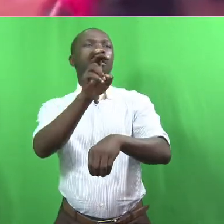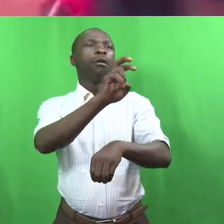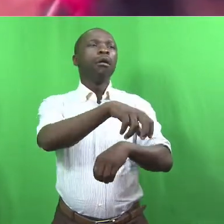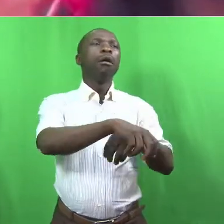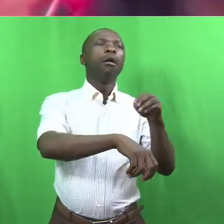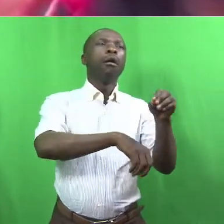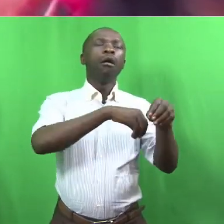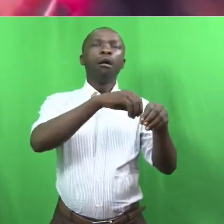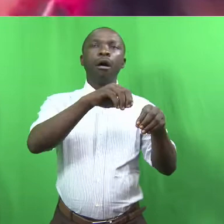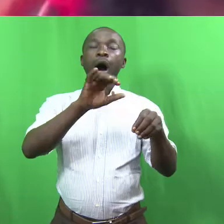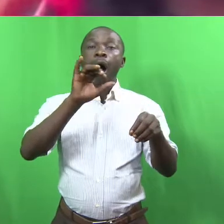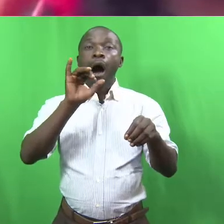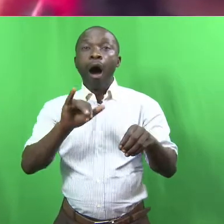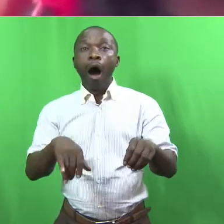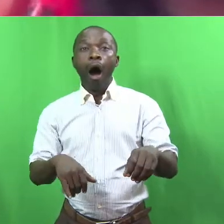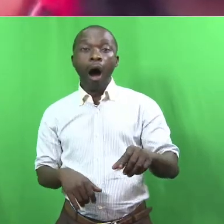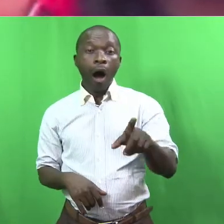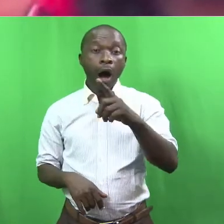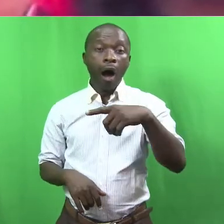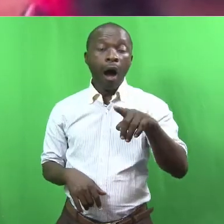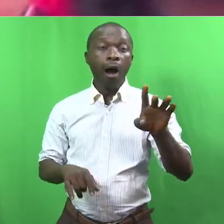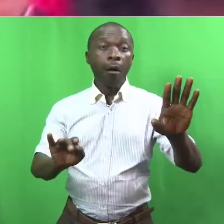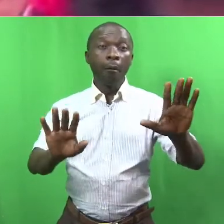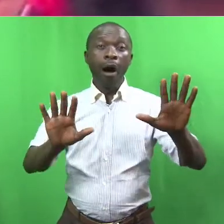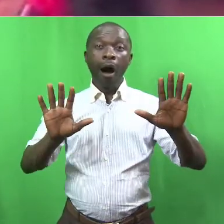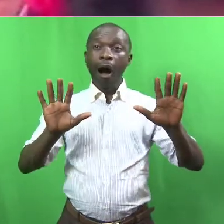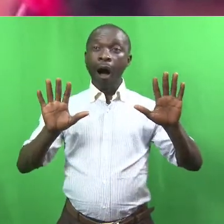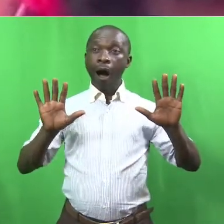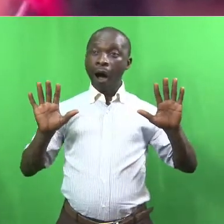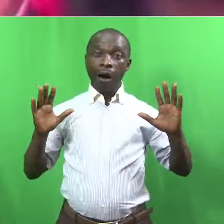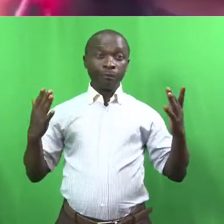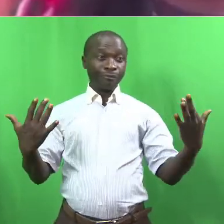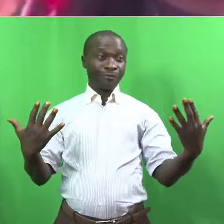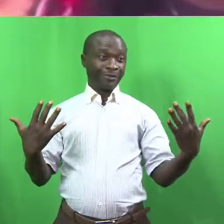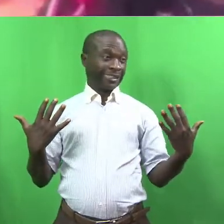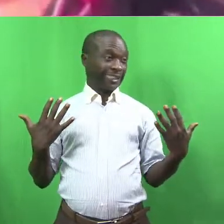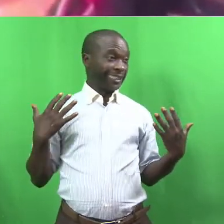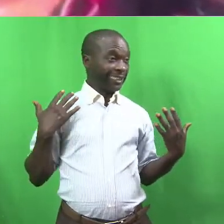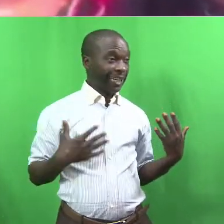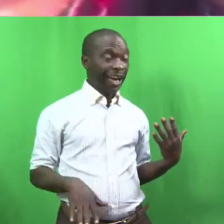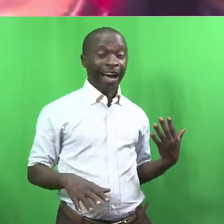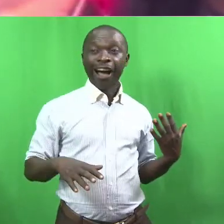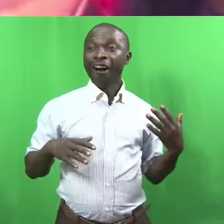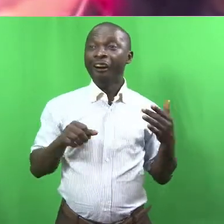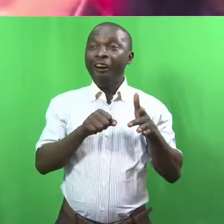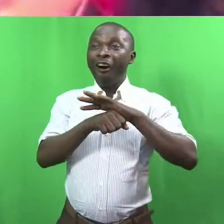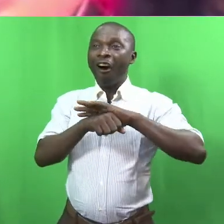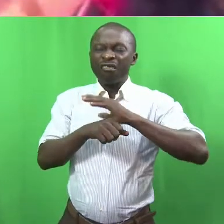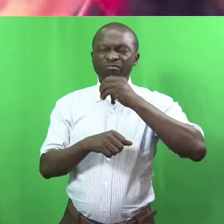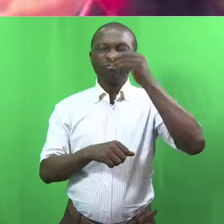populations. Les populations qui défient Corona pour venir dire merci au chef de l'État